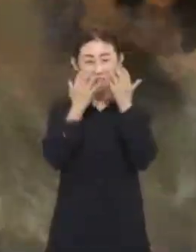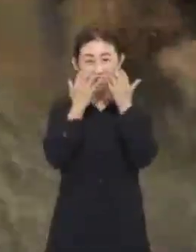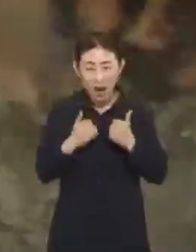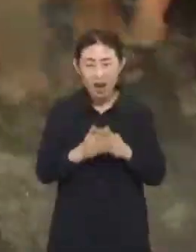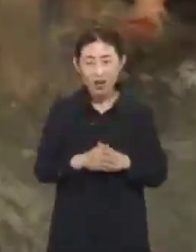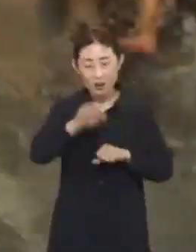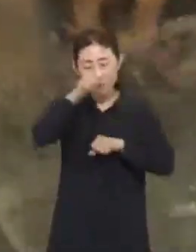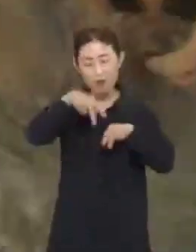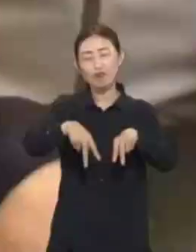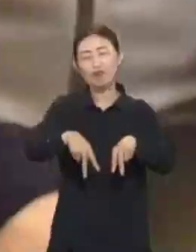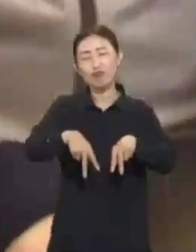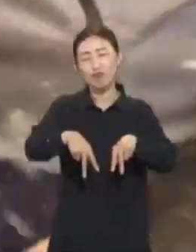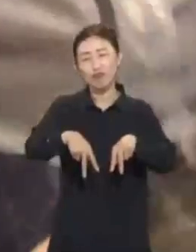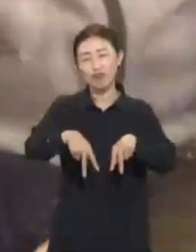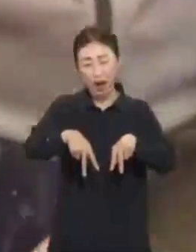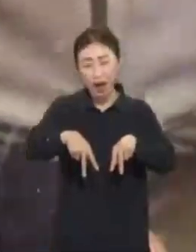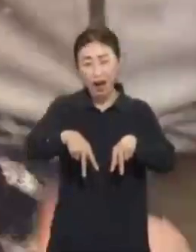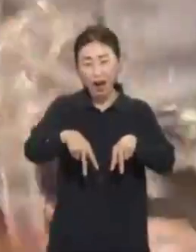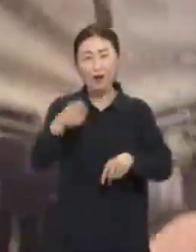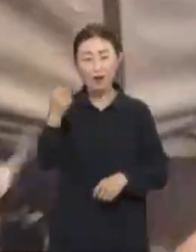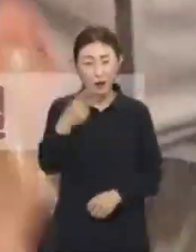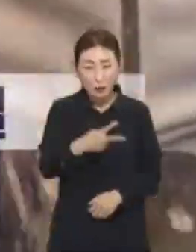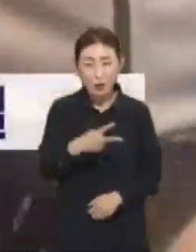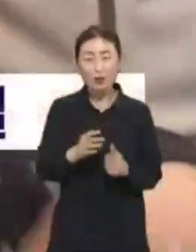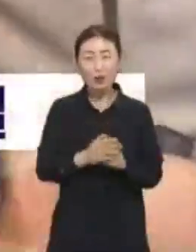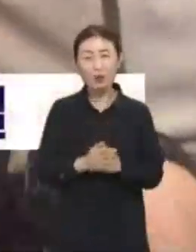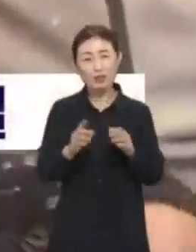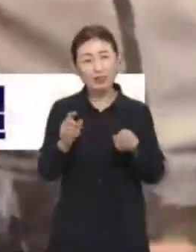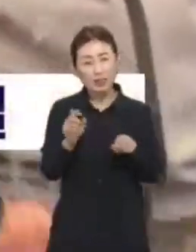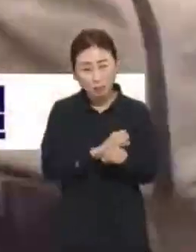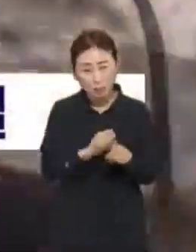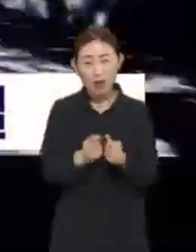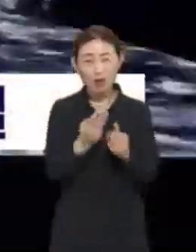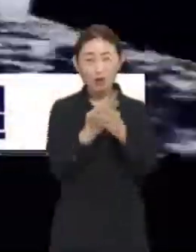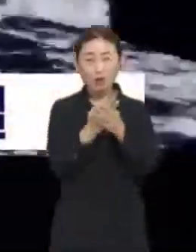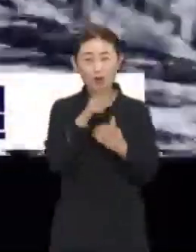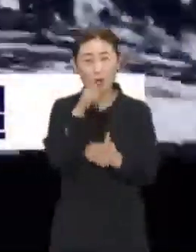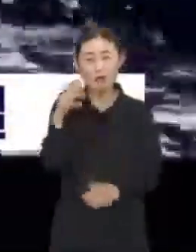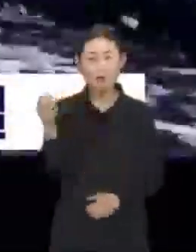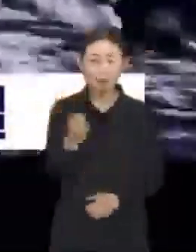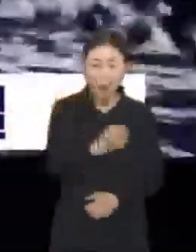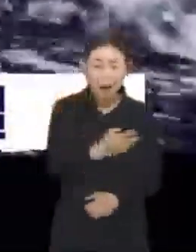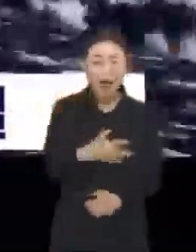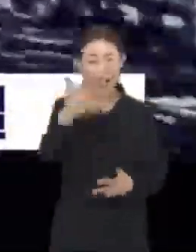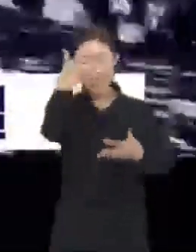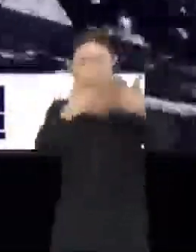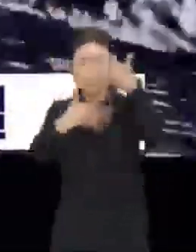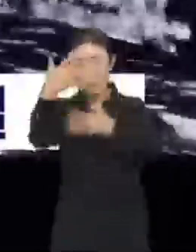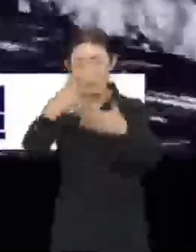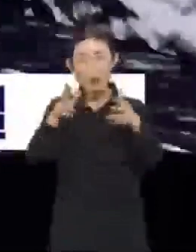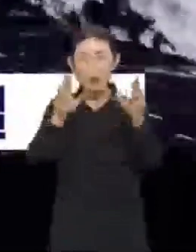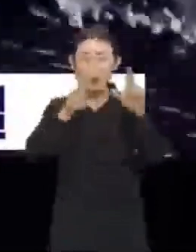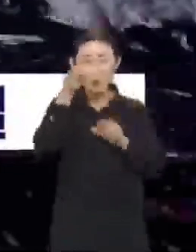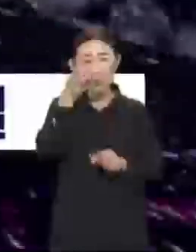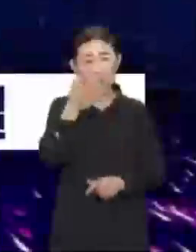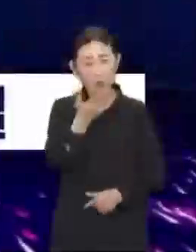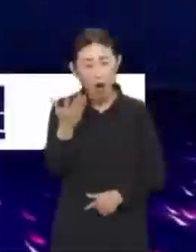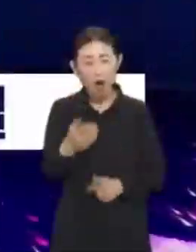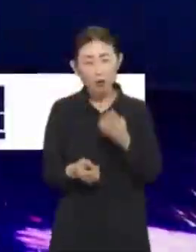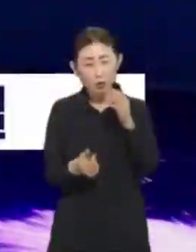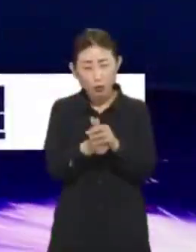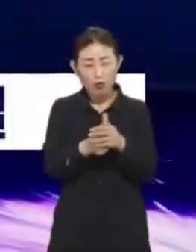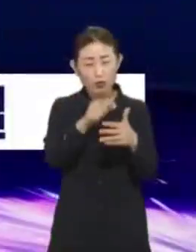즐기는 조격 체험 등 기존 인기 체험을 비롯해 올해는 온천수를 주제로 한 쌍방향 미디어 아트 공간 등